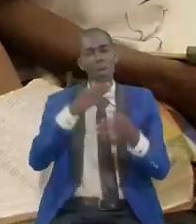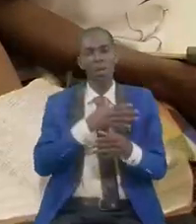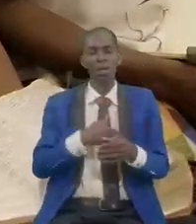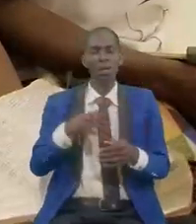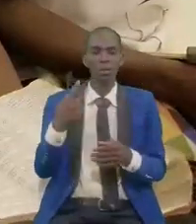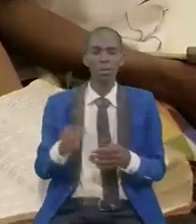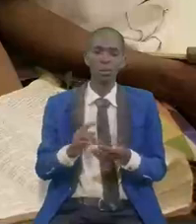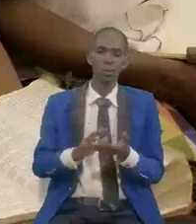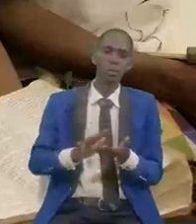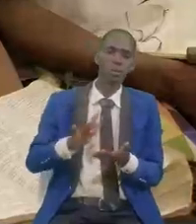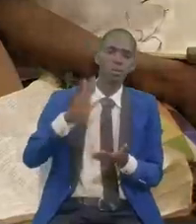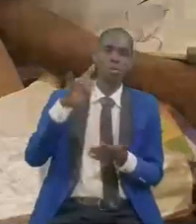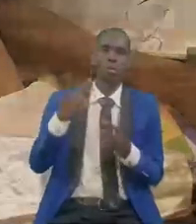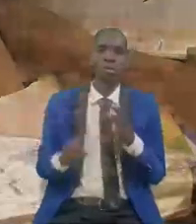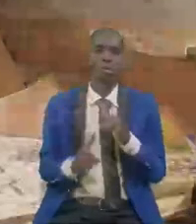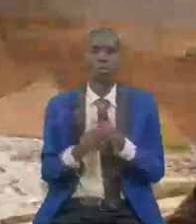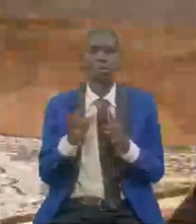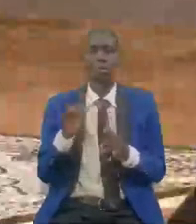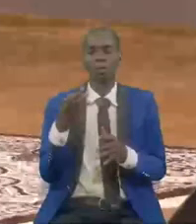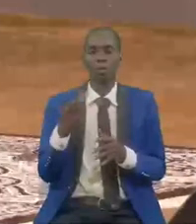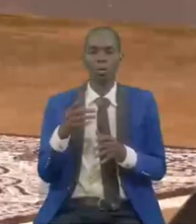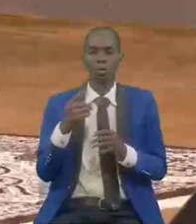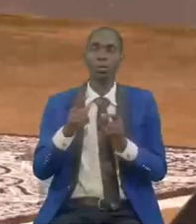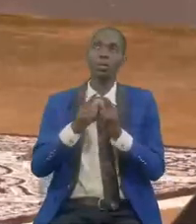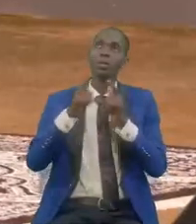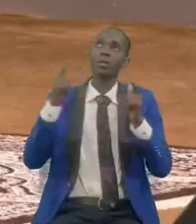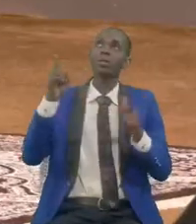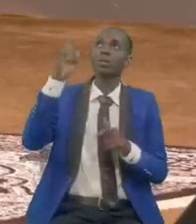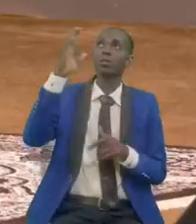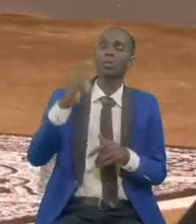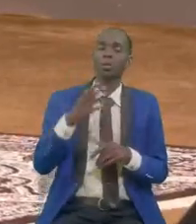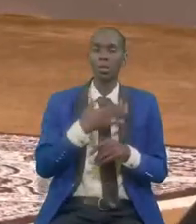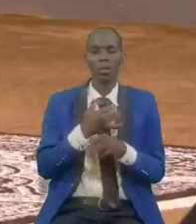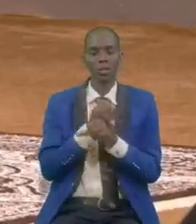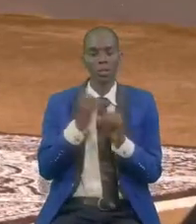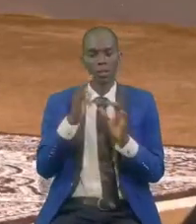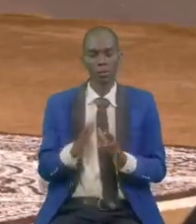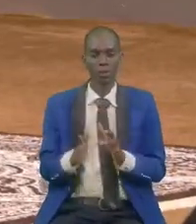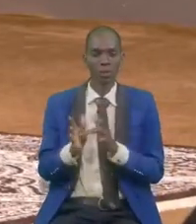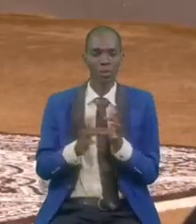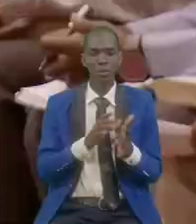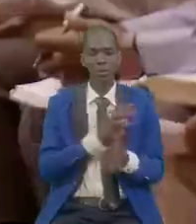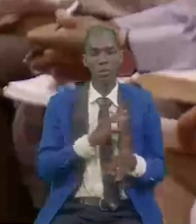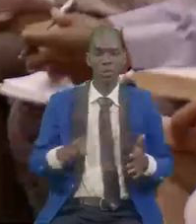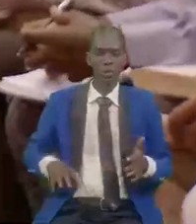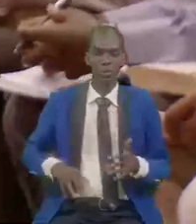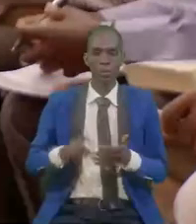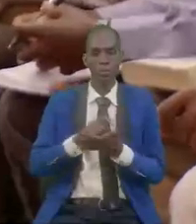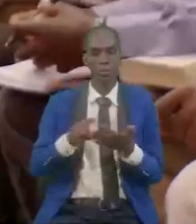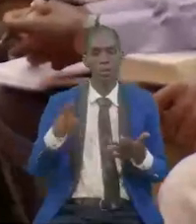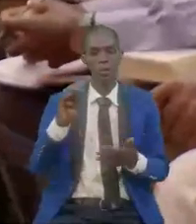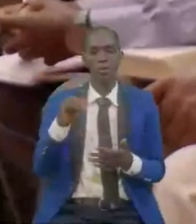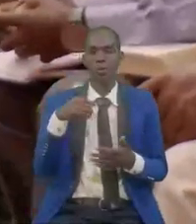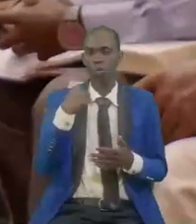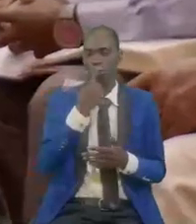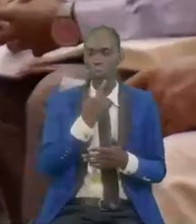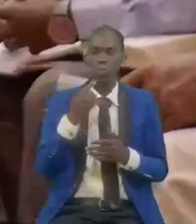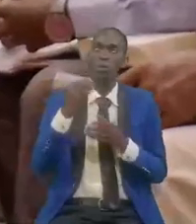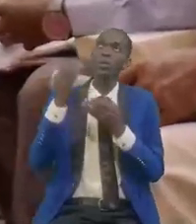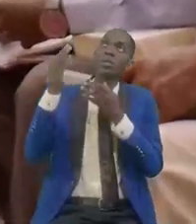la manifestation de la gloire du grand Dieu et de notre Sauveur Jésus-Christ. Verset